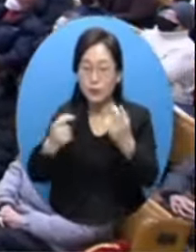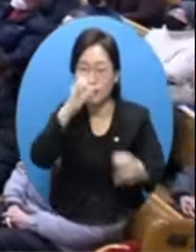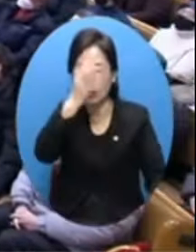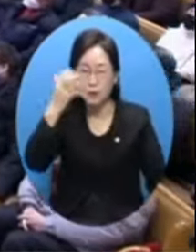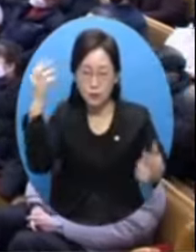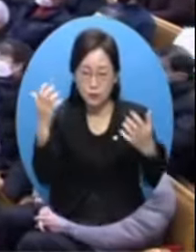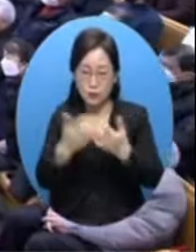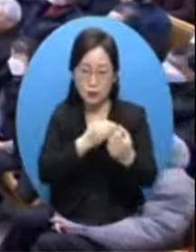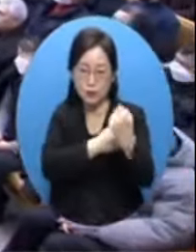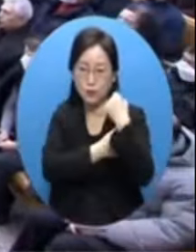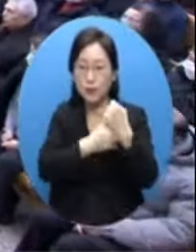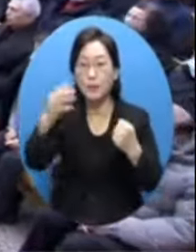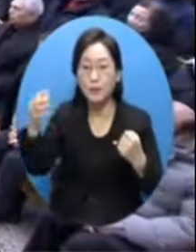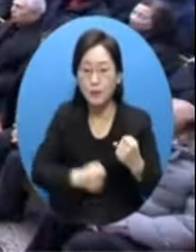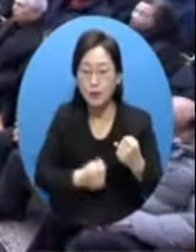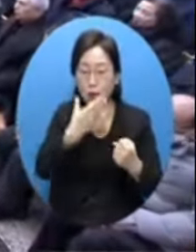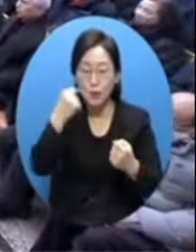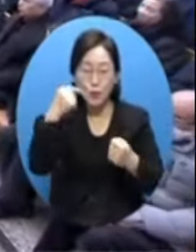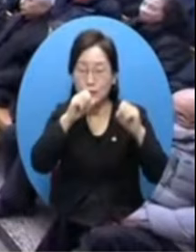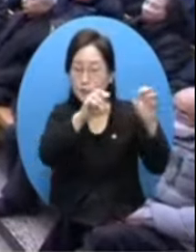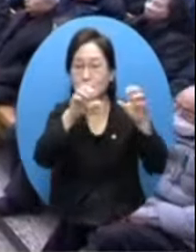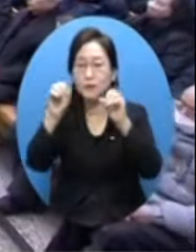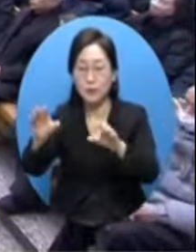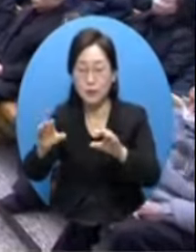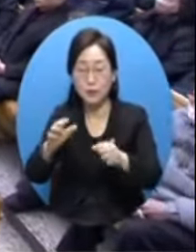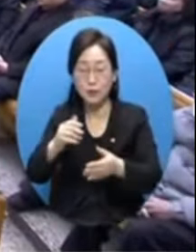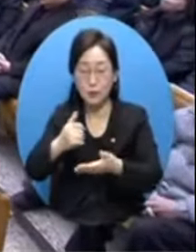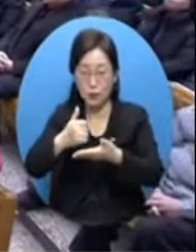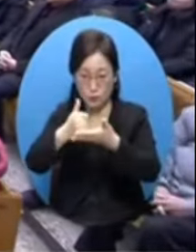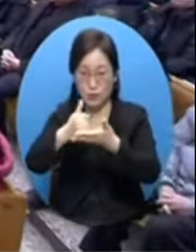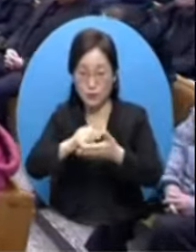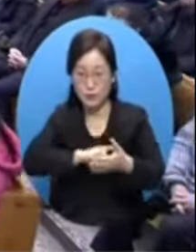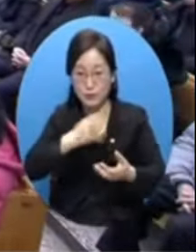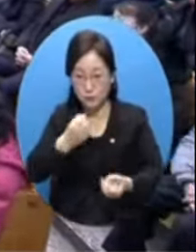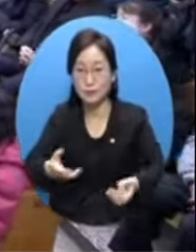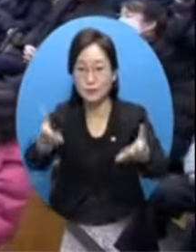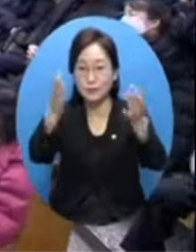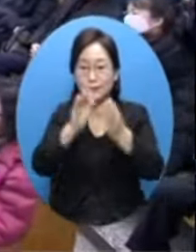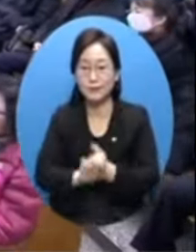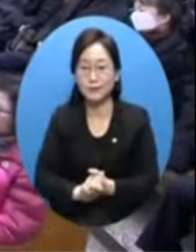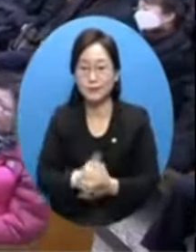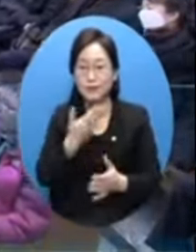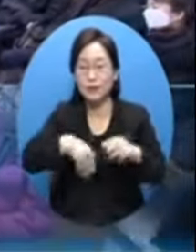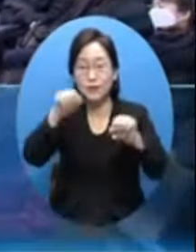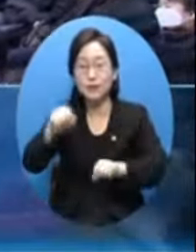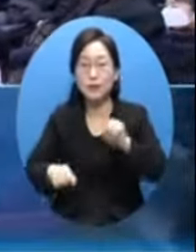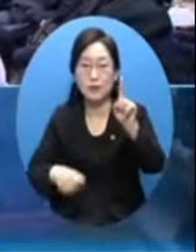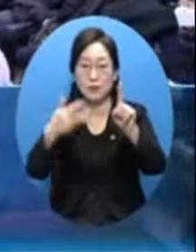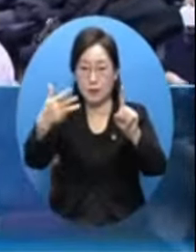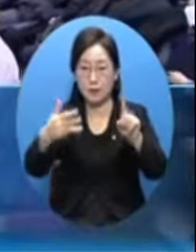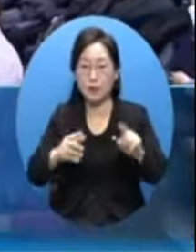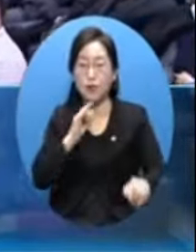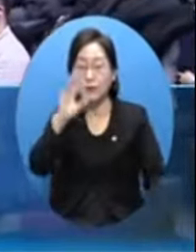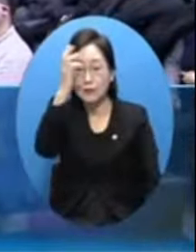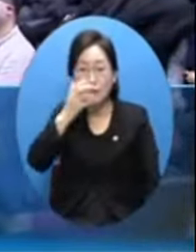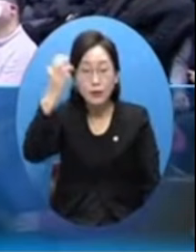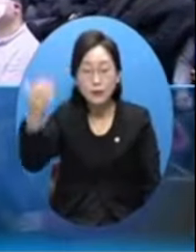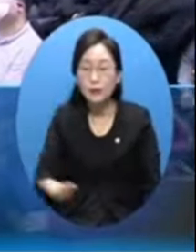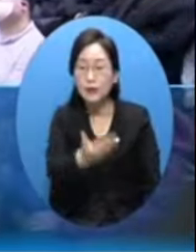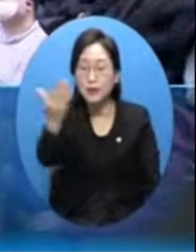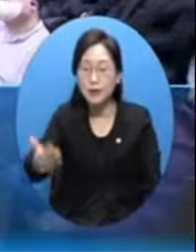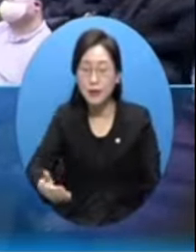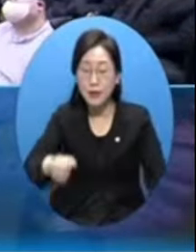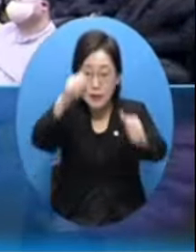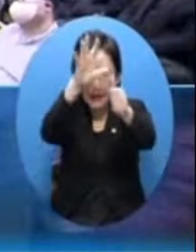권능 받아서 복음의 증인으로 쓰임받게 되기를 주님의 이름으로 축원합니다 아멘 사도행전 1장 8절은 말씀합니다 오직 성령이